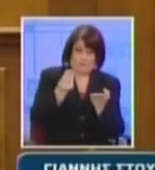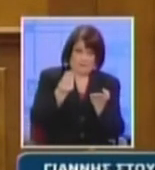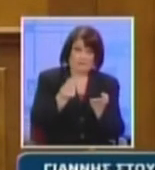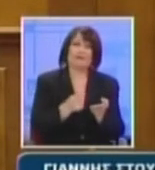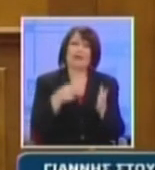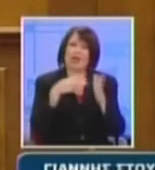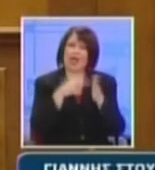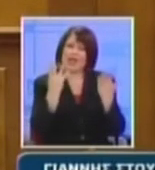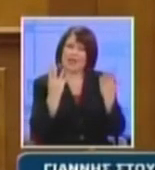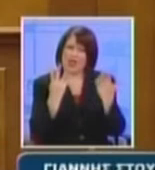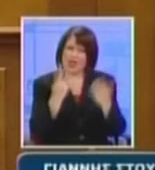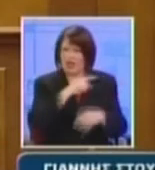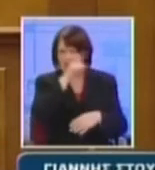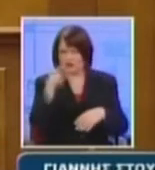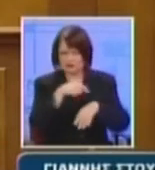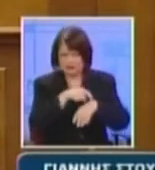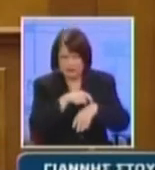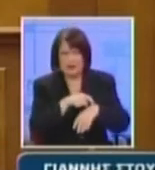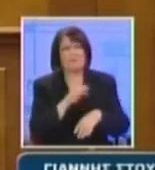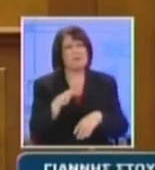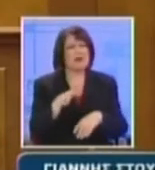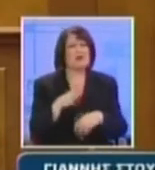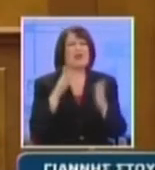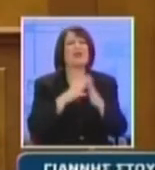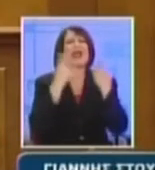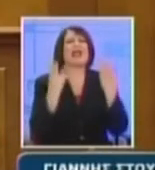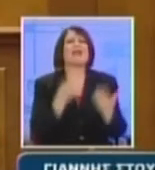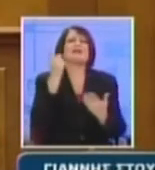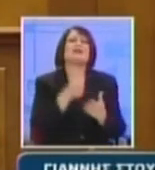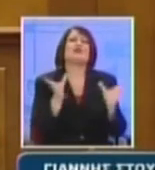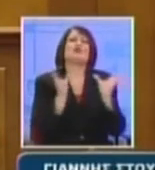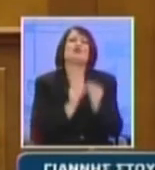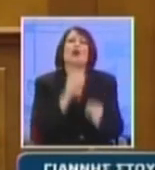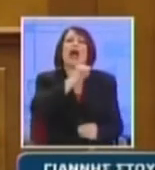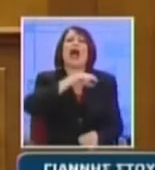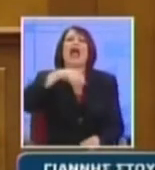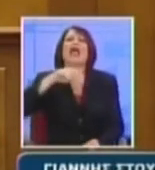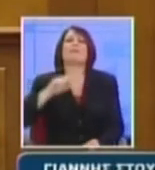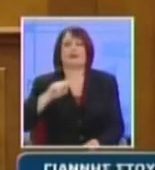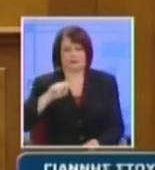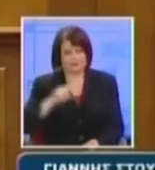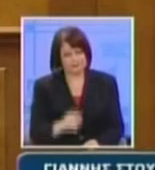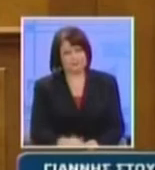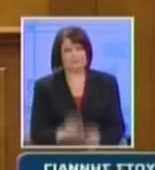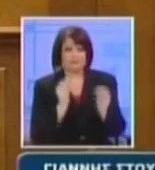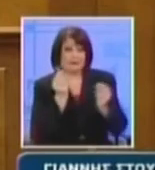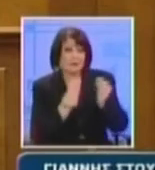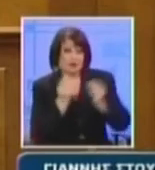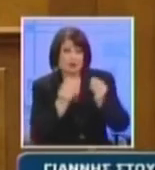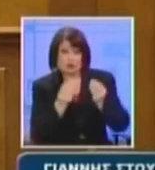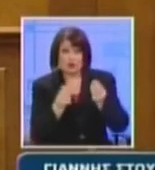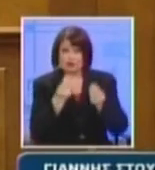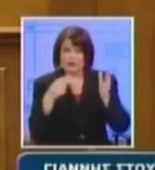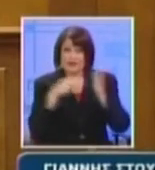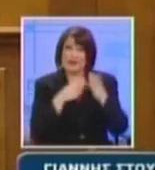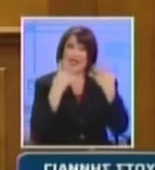το 2009 μέχρι σήμερα ανέρχεται σε περίπου 19% του ΑΕΠ. Το μέγεθος αυτής της προσαρμογής από το 2009